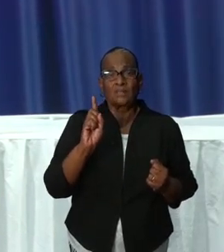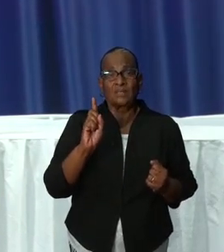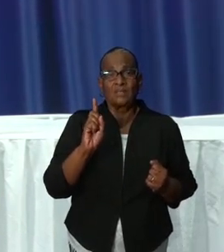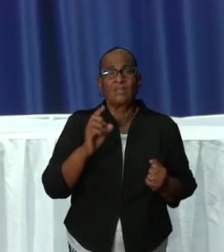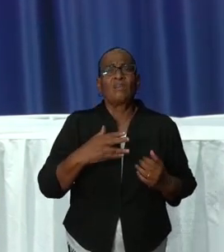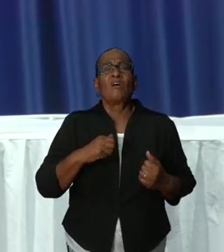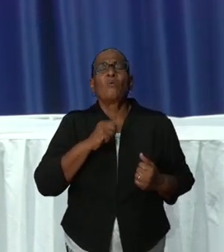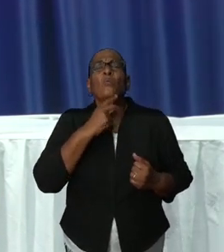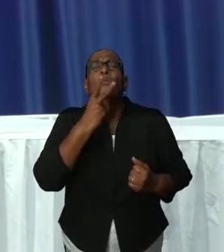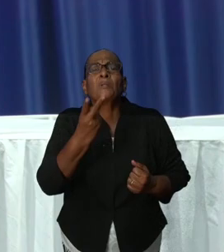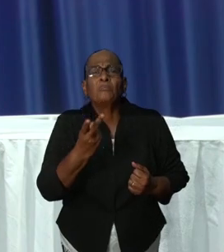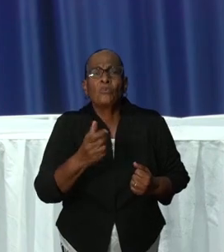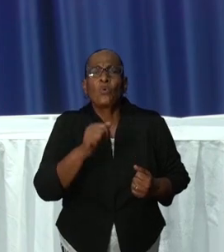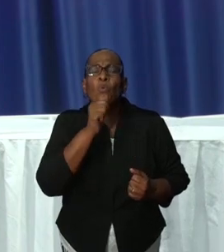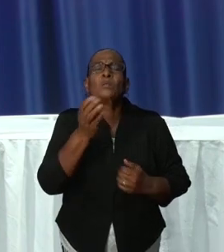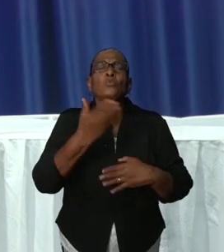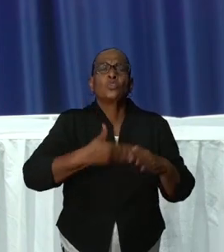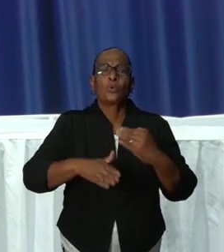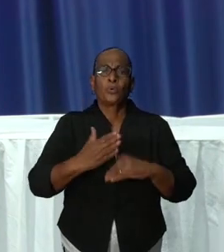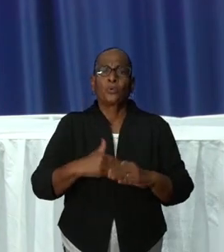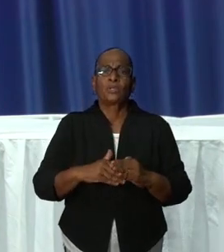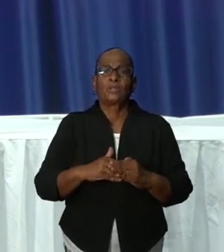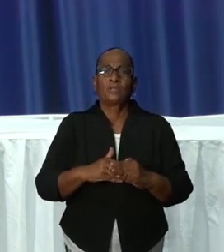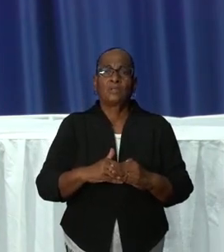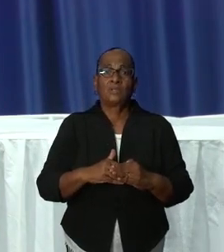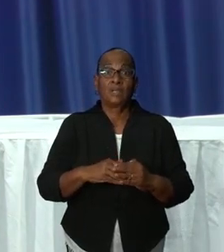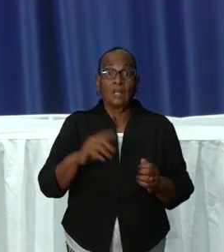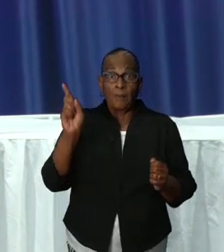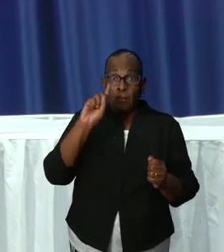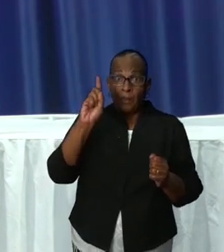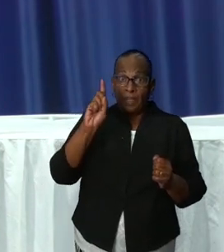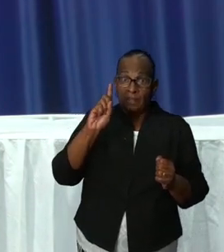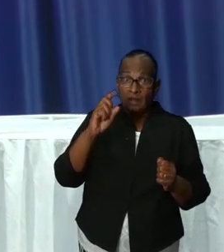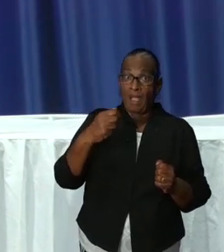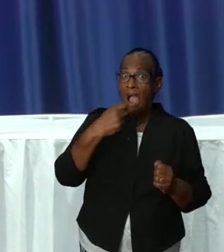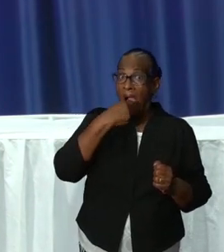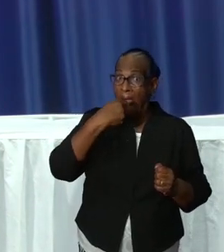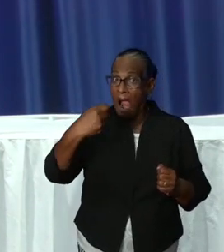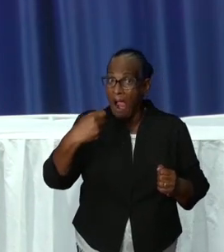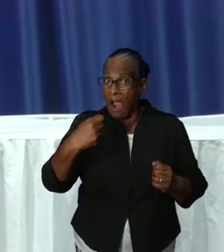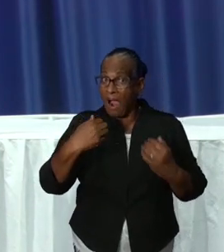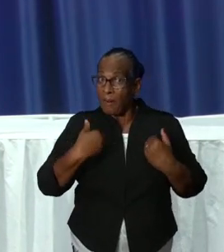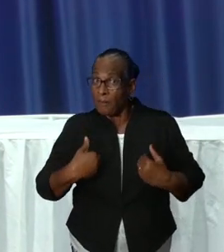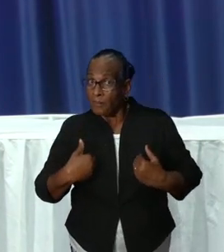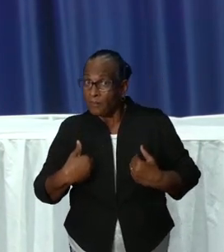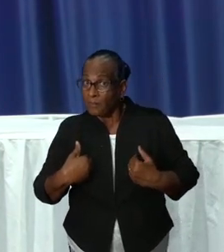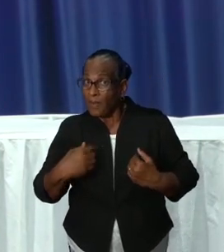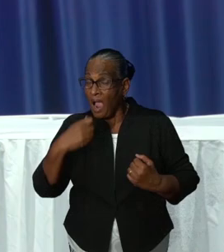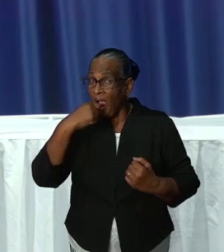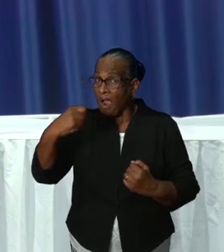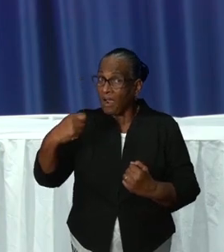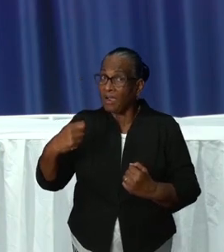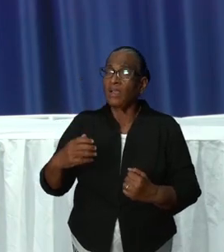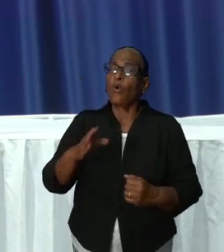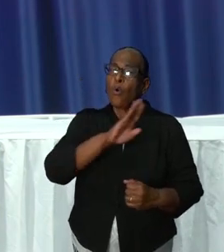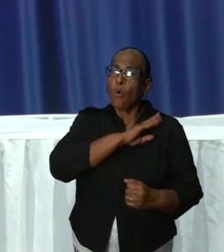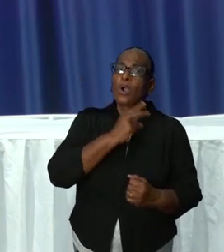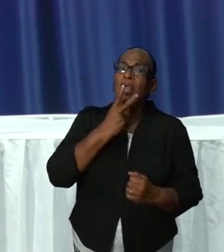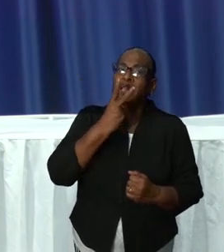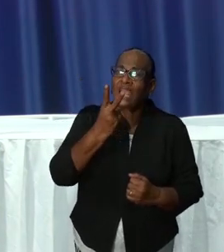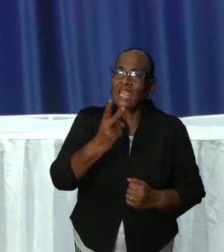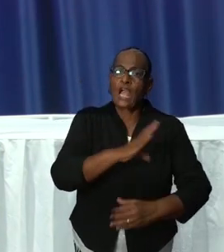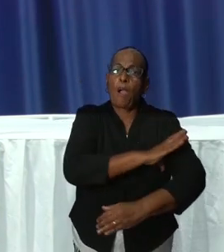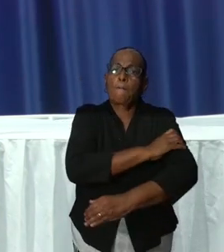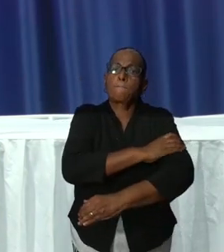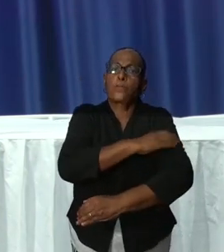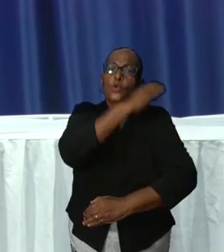kijken van wat moet er precies gebeuren. Op het moment dat mensen geswapt worden, wordt naast dat ze geswapt worden ook gekeken naar hun bloeddruk,